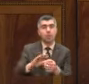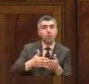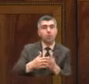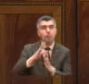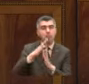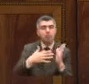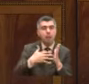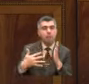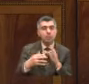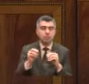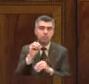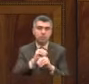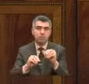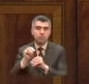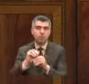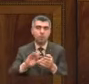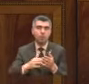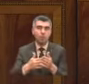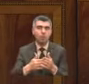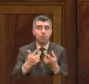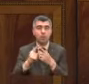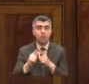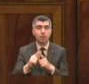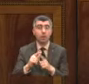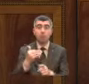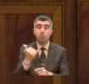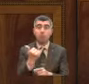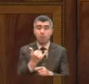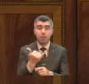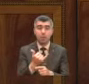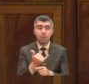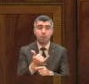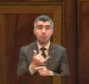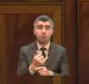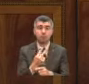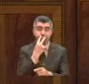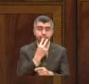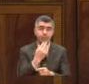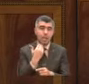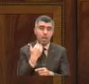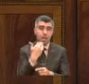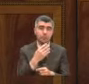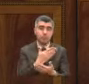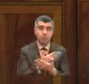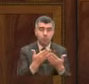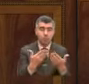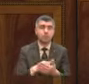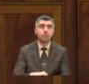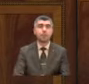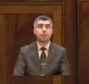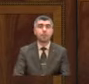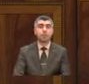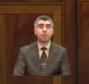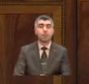ديال المعالجه ديالو. بالمناسبه ليكسيفيا اليوم من اهم ما يهدد يعني البلاد ديالنا، درنا حصر ديال جوج ديال